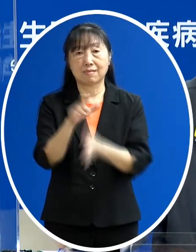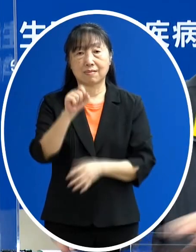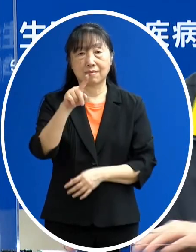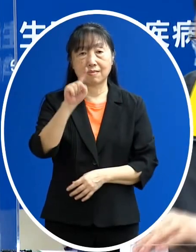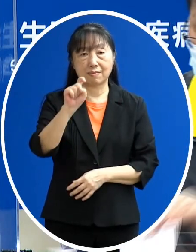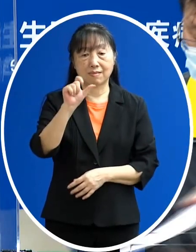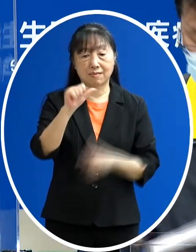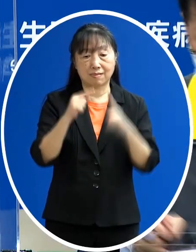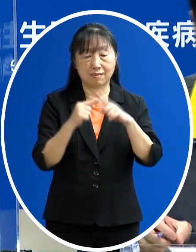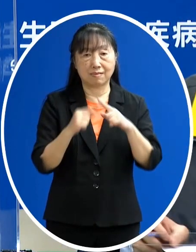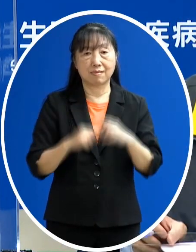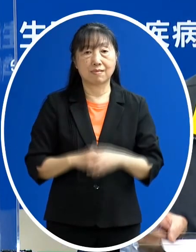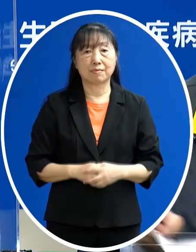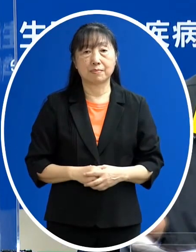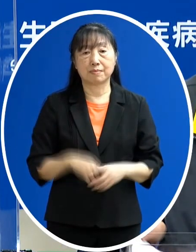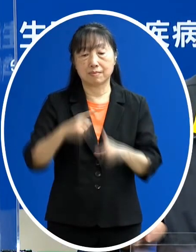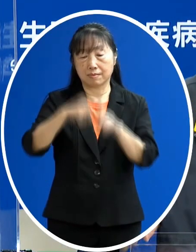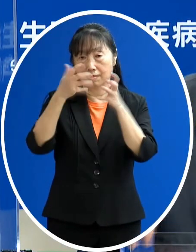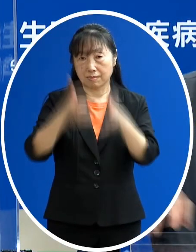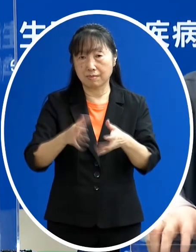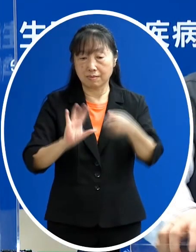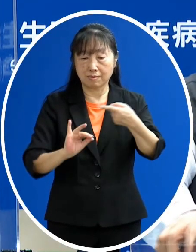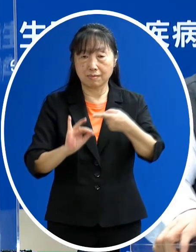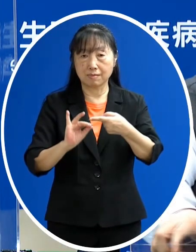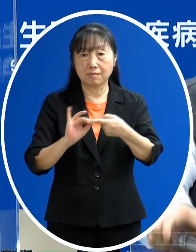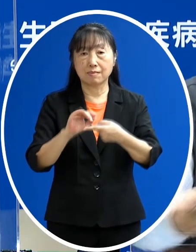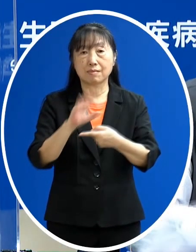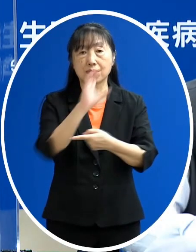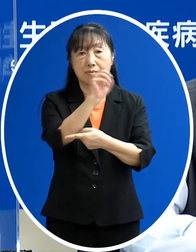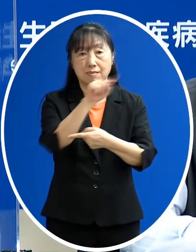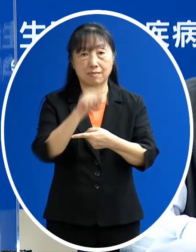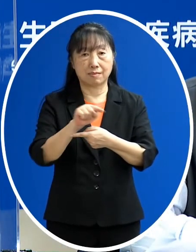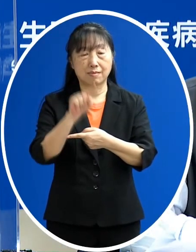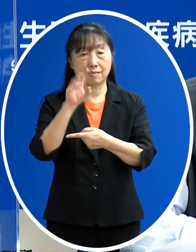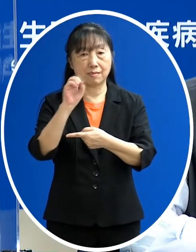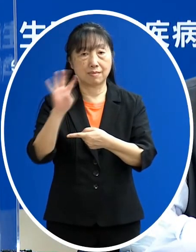115人。那重症的现在占的比例是0.04%。